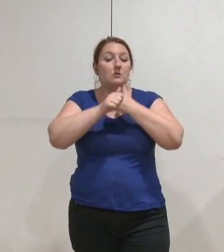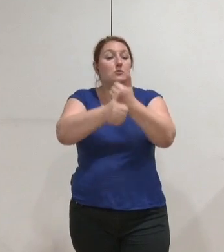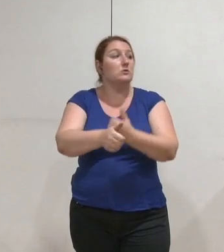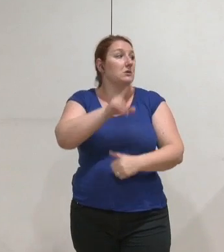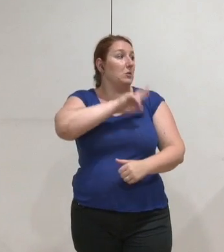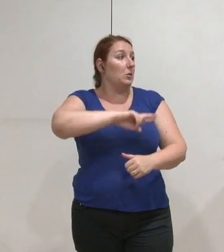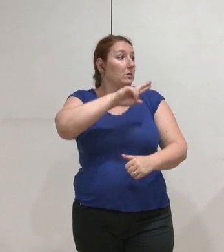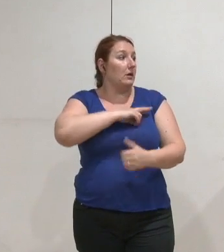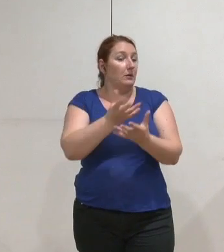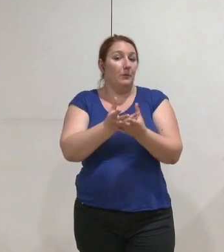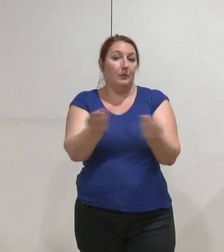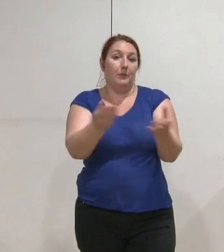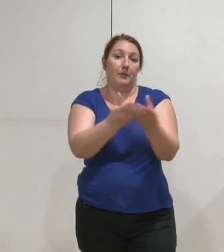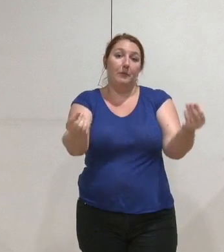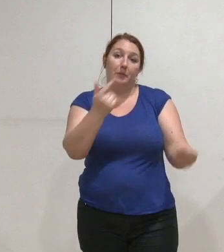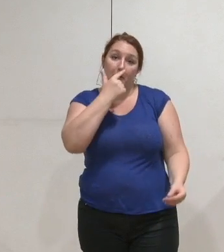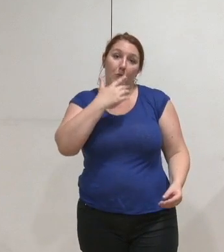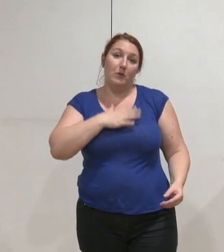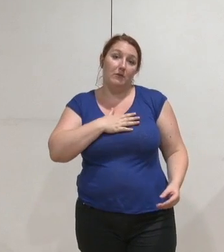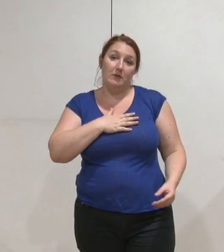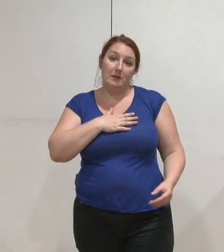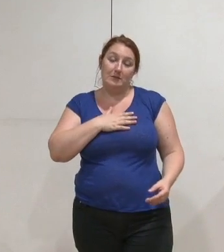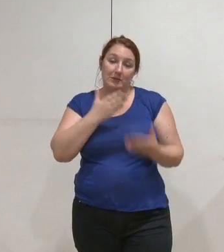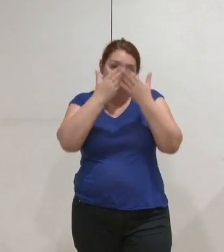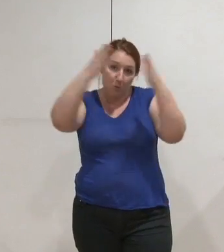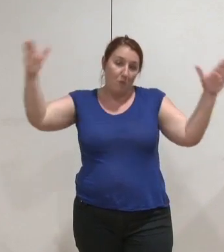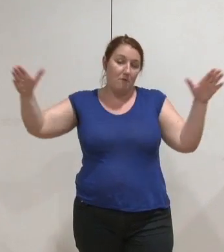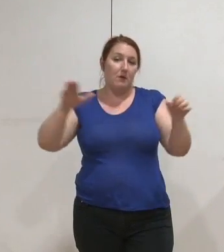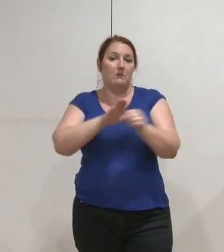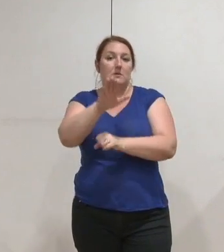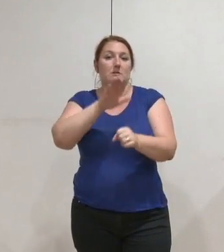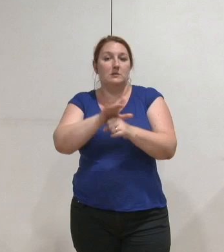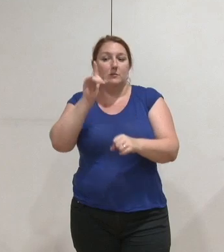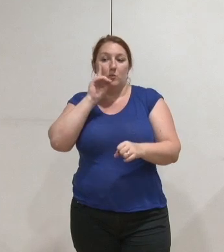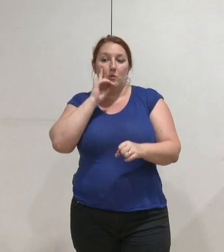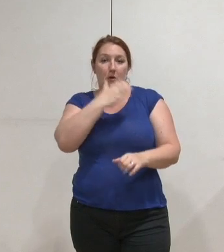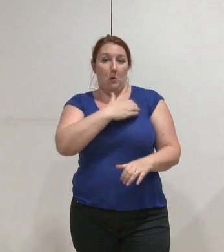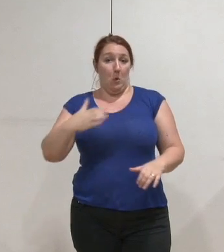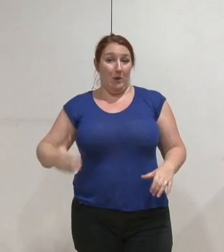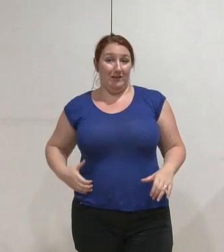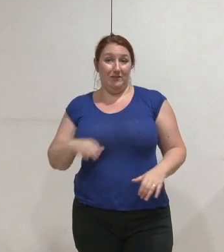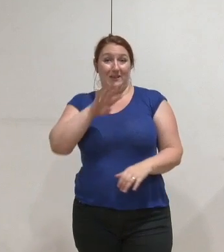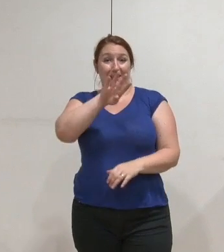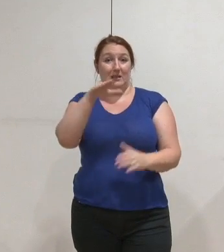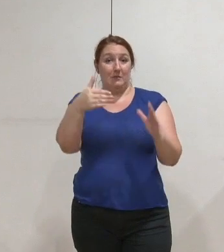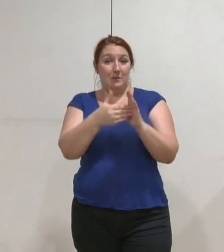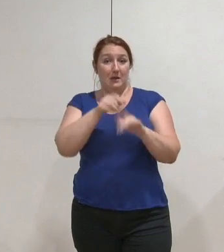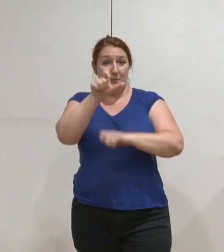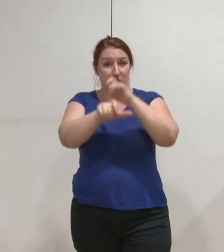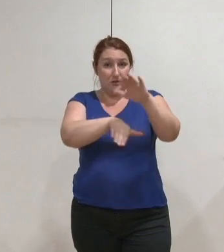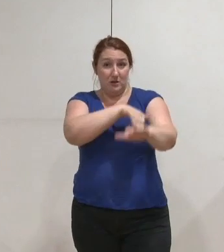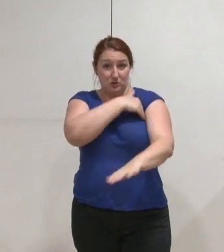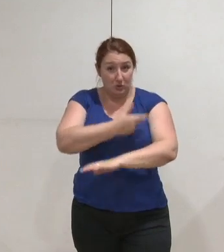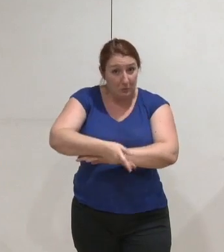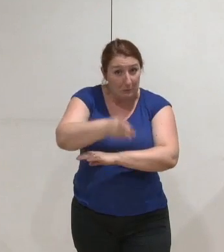c'est je pense à mon avis ne pas suffisamment élargir le spectre puisque quand on est une collectivité de plus de 4000 agents il faut plus